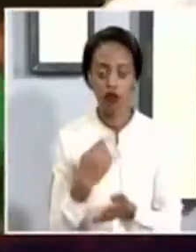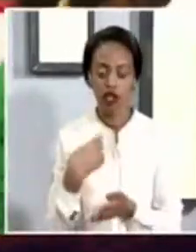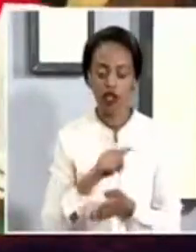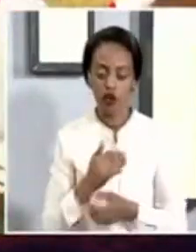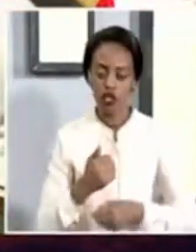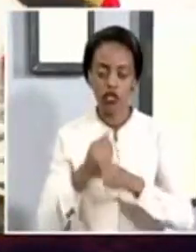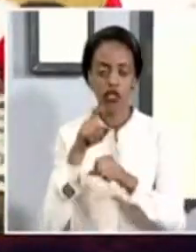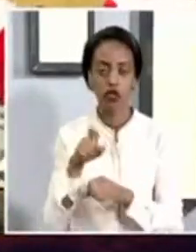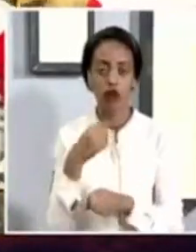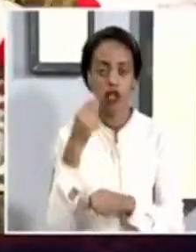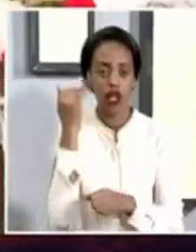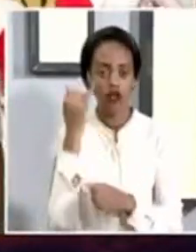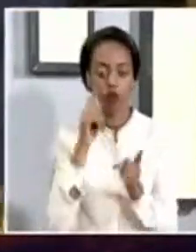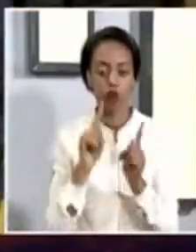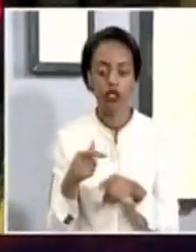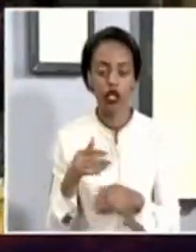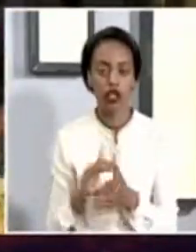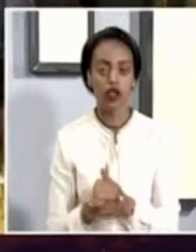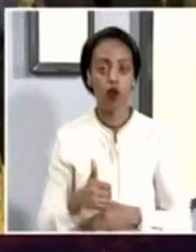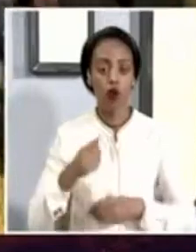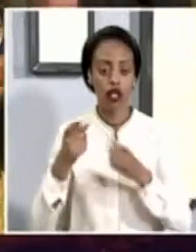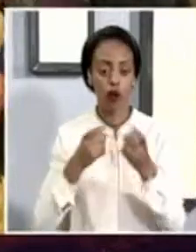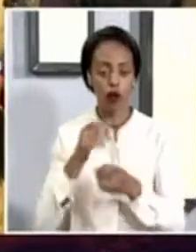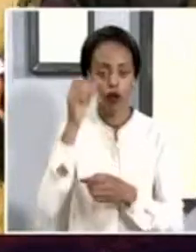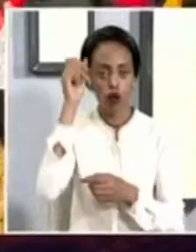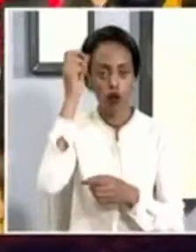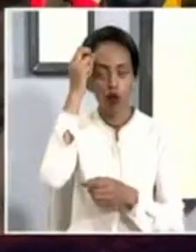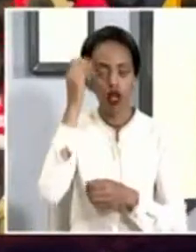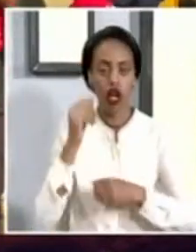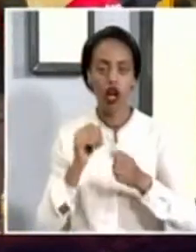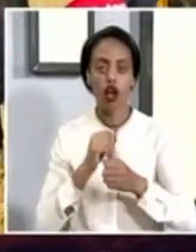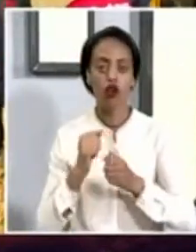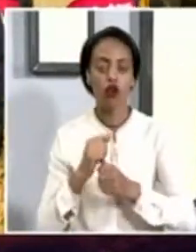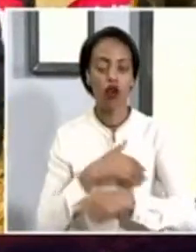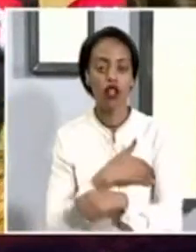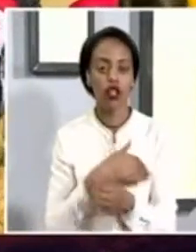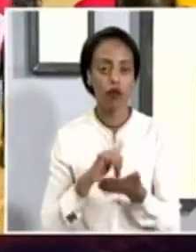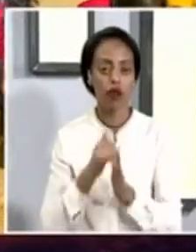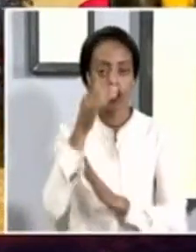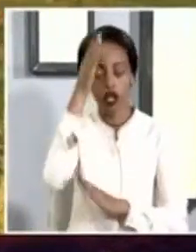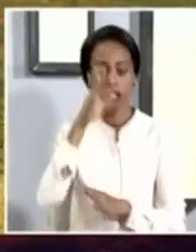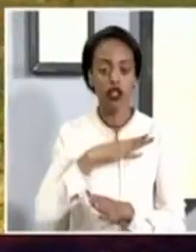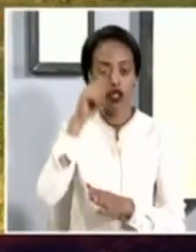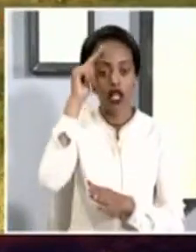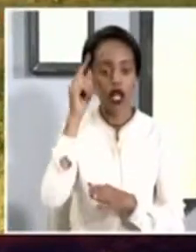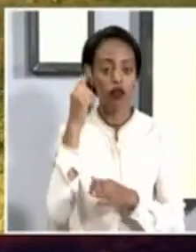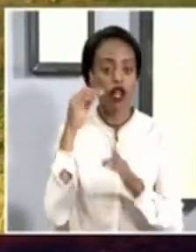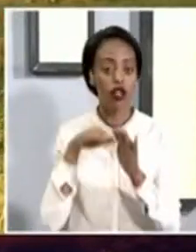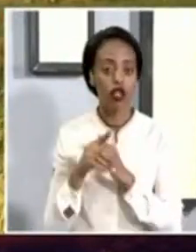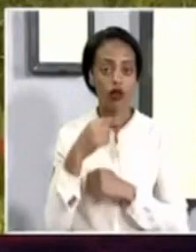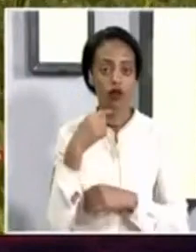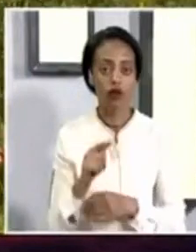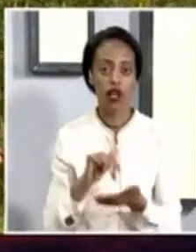حق زلنا أنا مثلنا نبطع مصبوه تسمعنا وأن محداري وردا دقعة تنبين أي تتخلها مانت قابريوت أبتقرأي أنبتات يكاب زبال